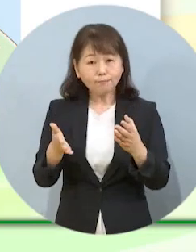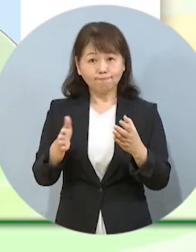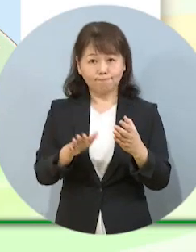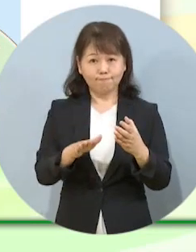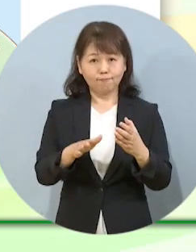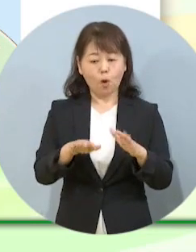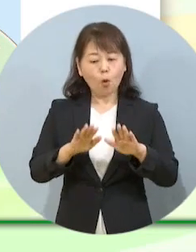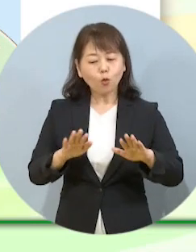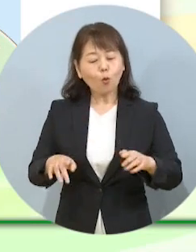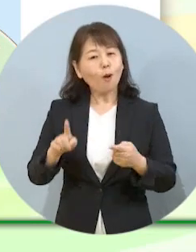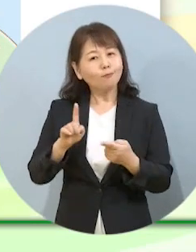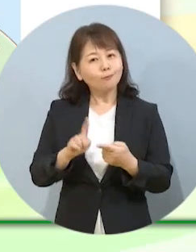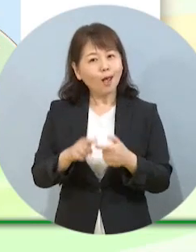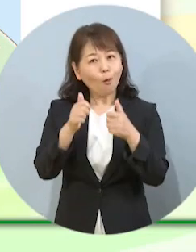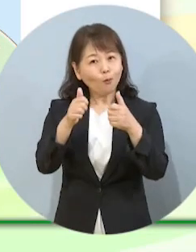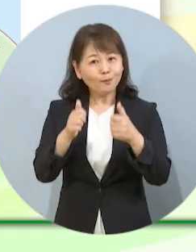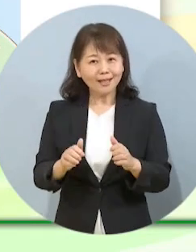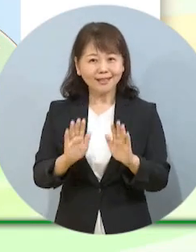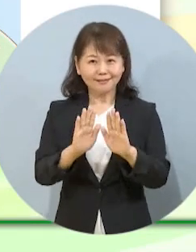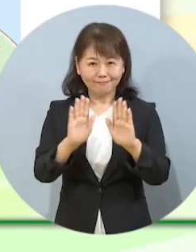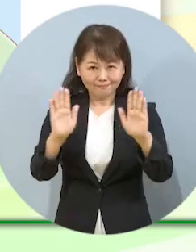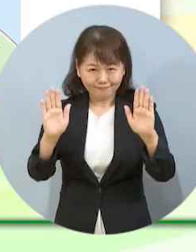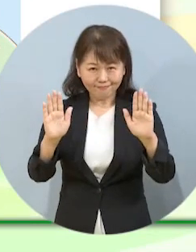向けのホームページを開設しています。